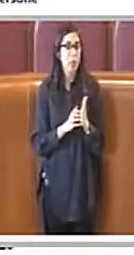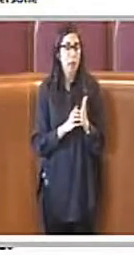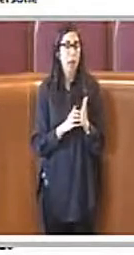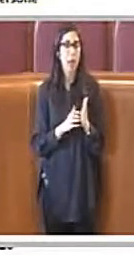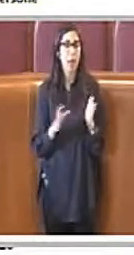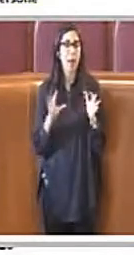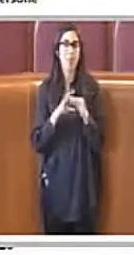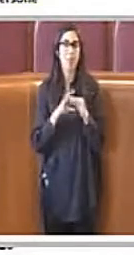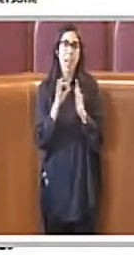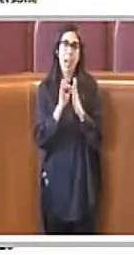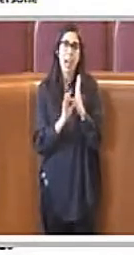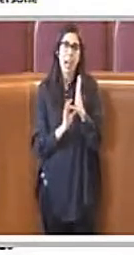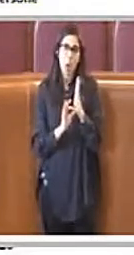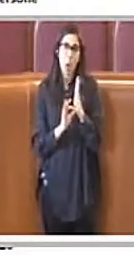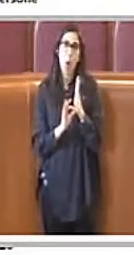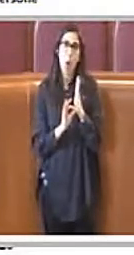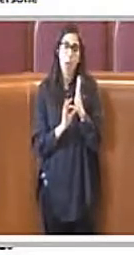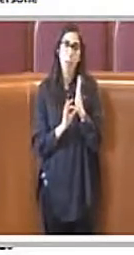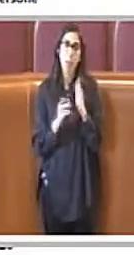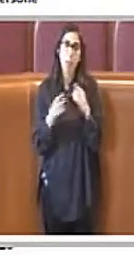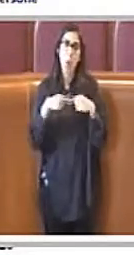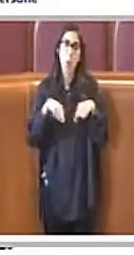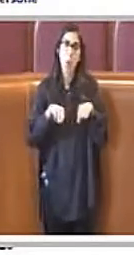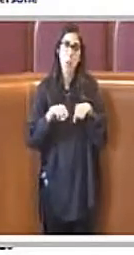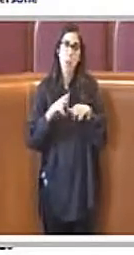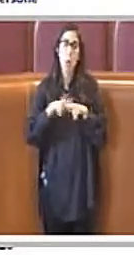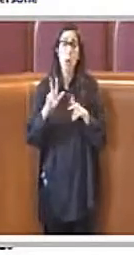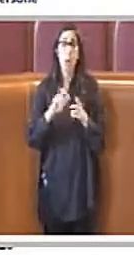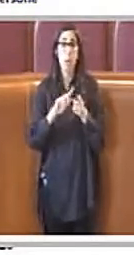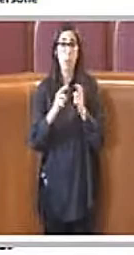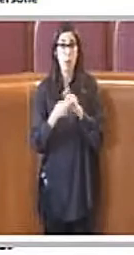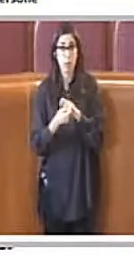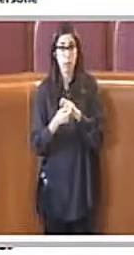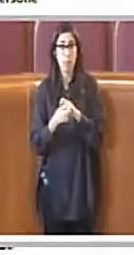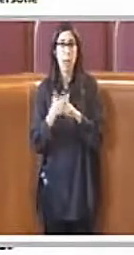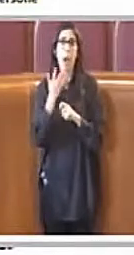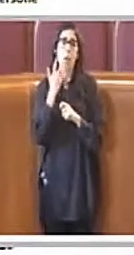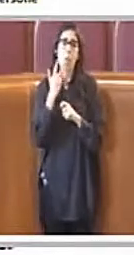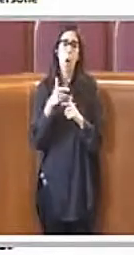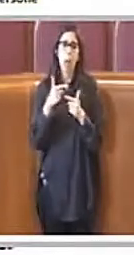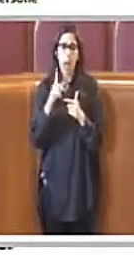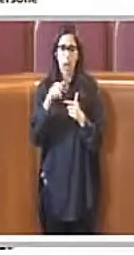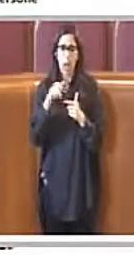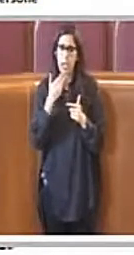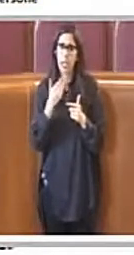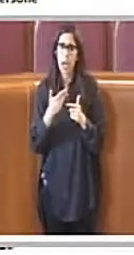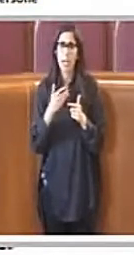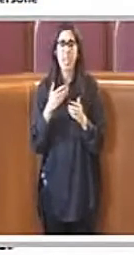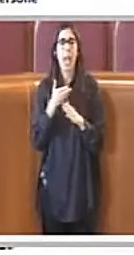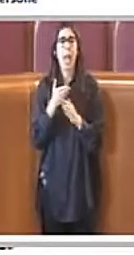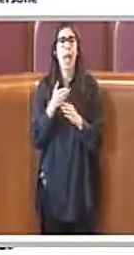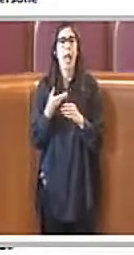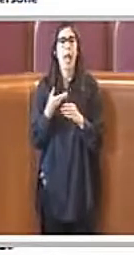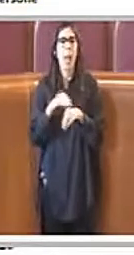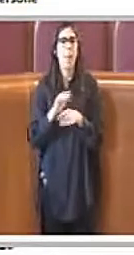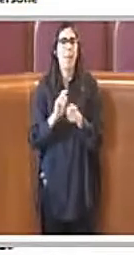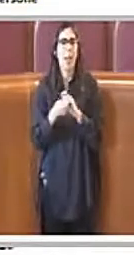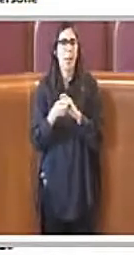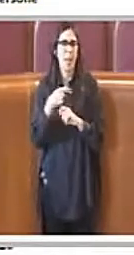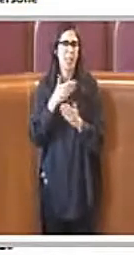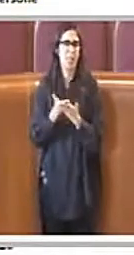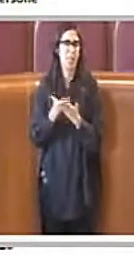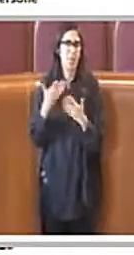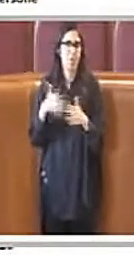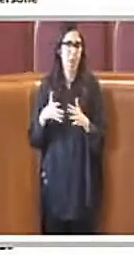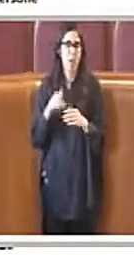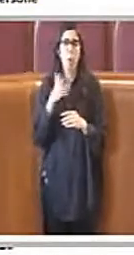del regolamento del Consiglio Comunale cerca di fornire, e anche con gli emendamenti che abbiamo presentato, di dare, come